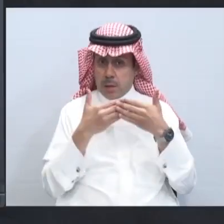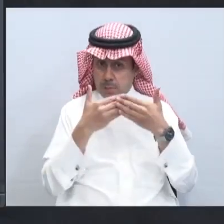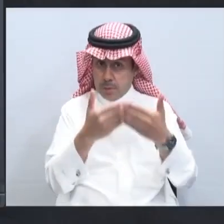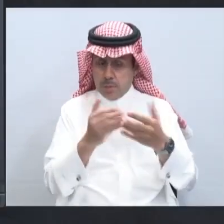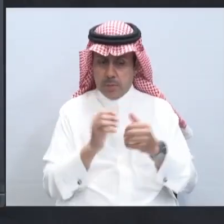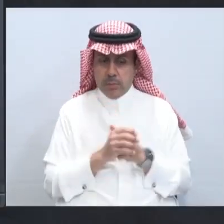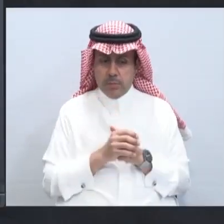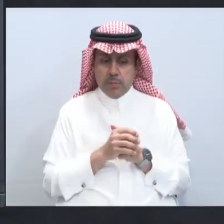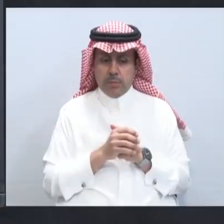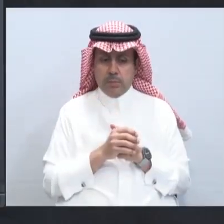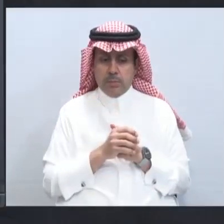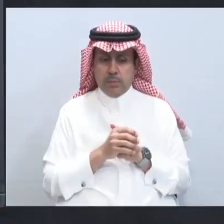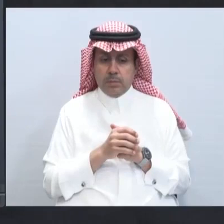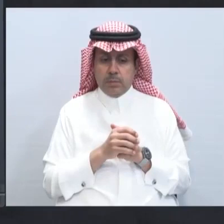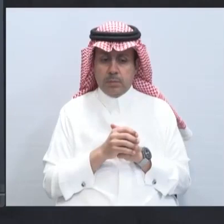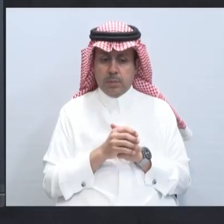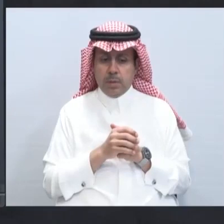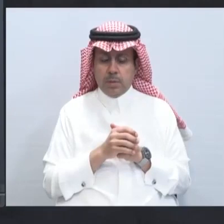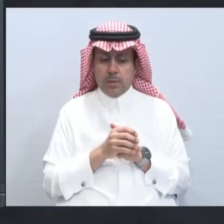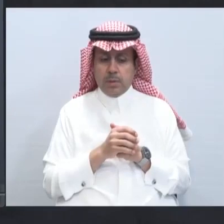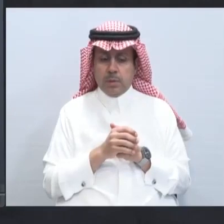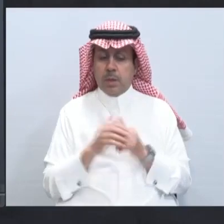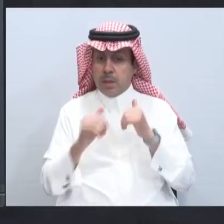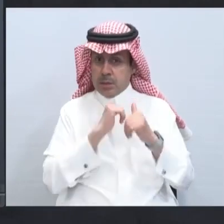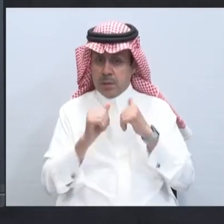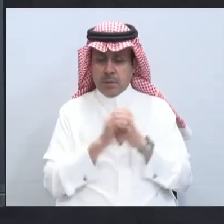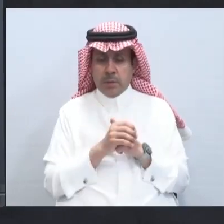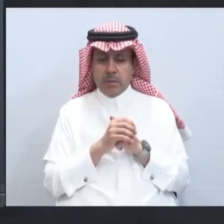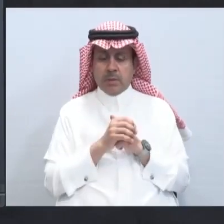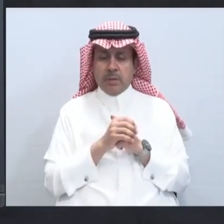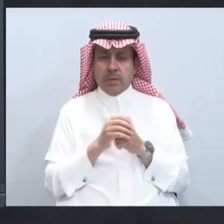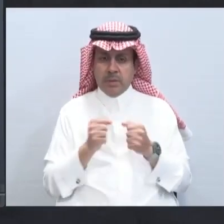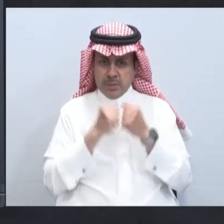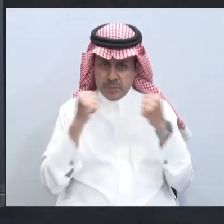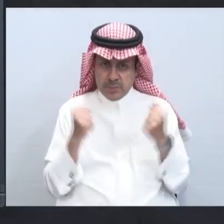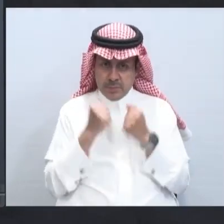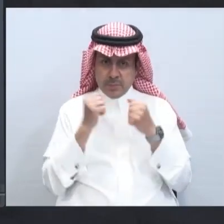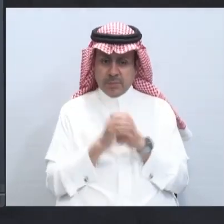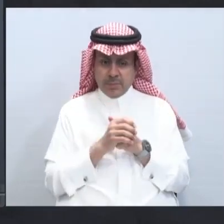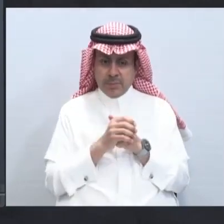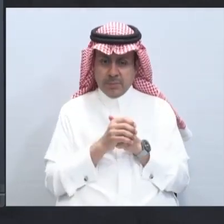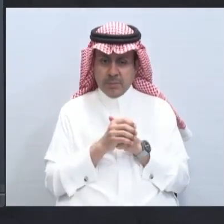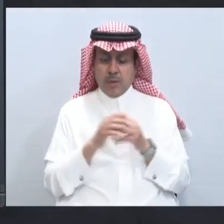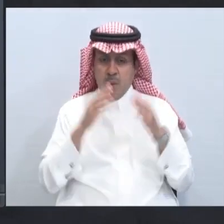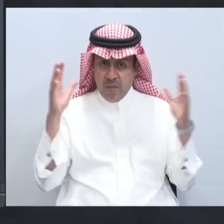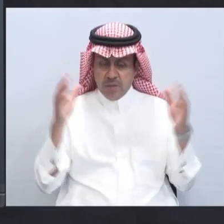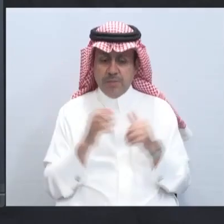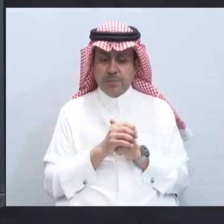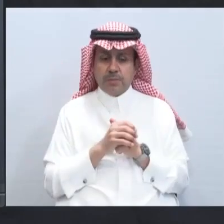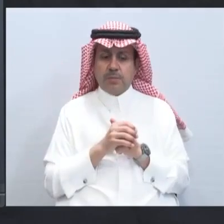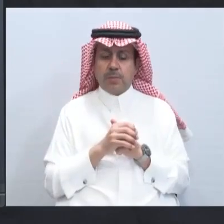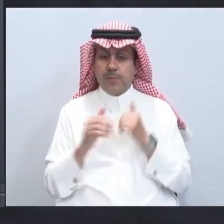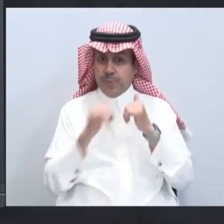هذه او هذه التقنيات ايضا هنالك اساليب ان تستطيع انت تقوم باكثر من